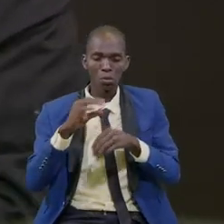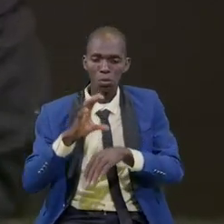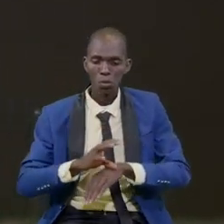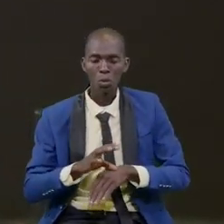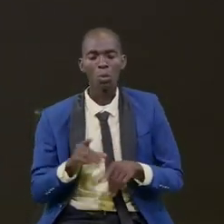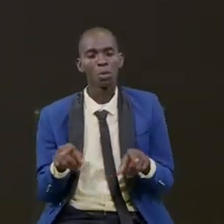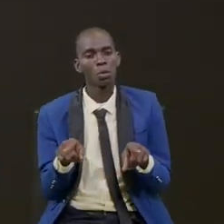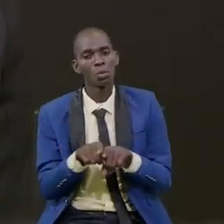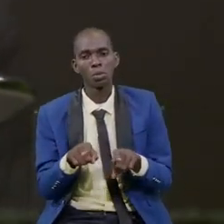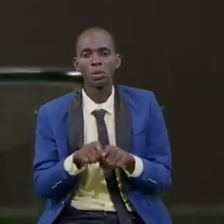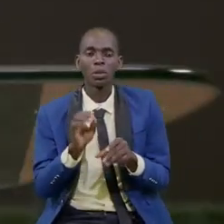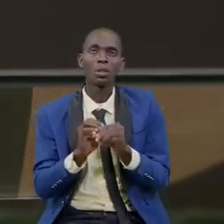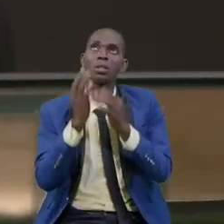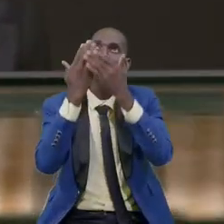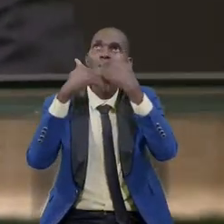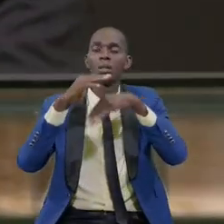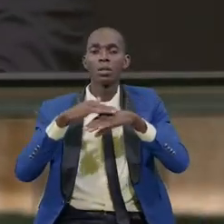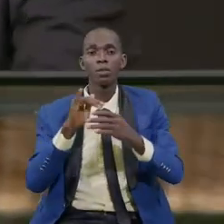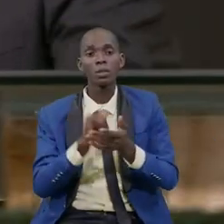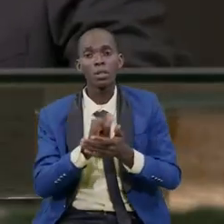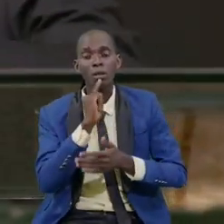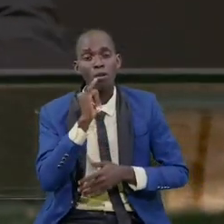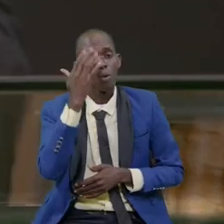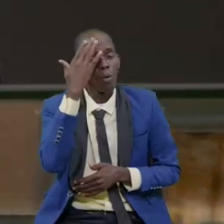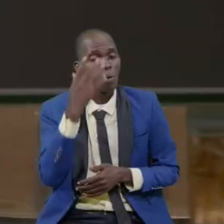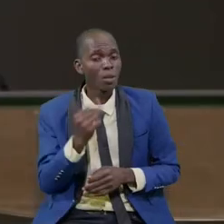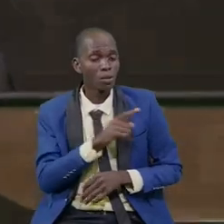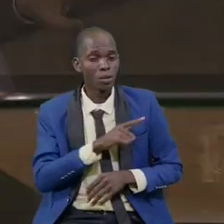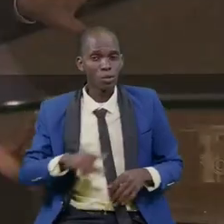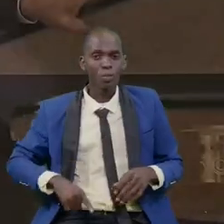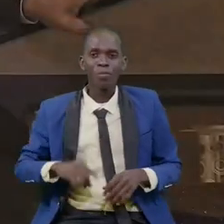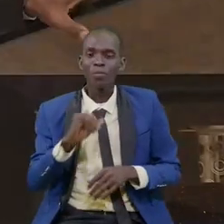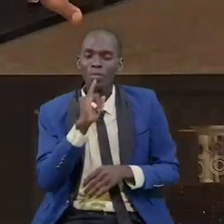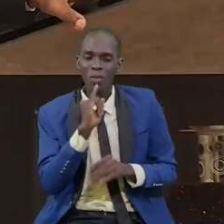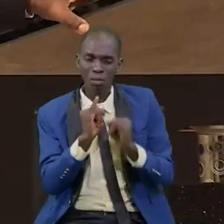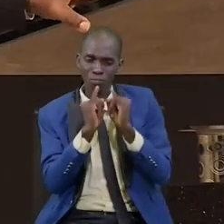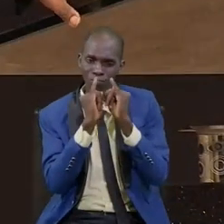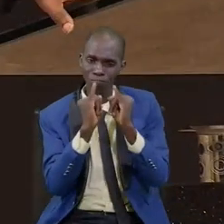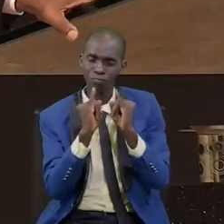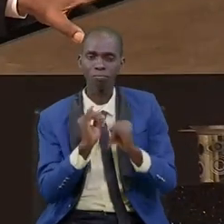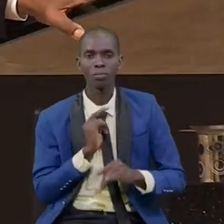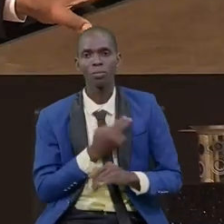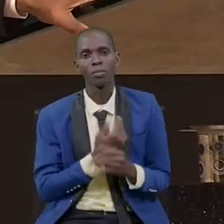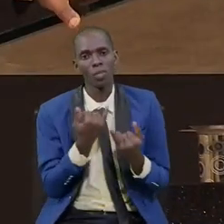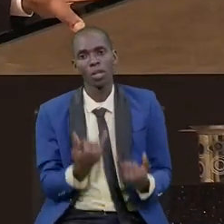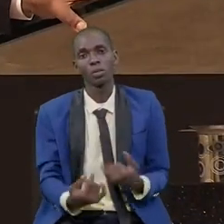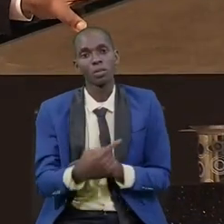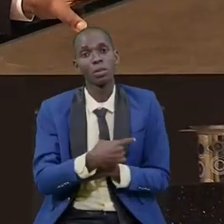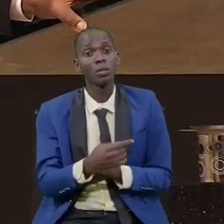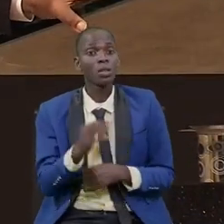que au ciel. C'est pourquoi le Seigneur nous donne l'instruction ce jour